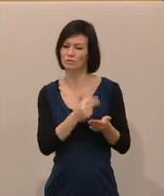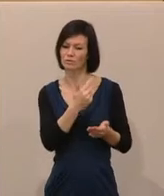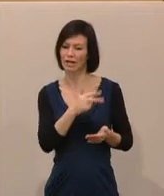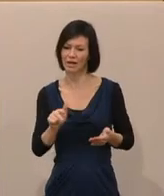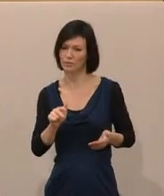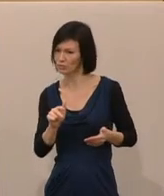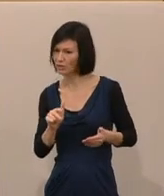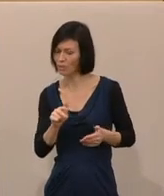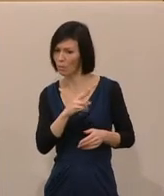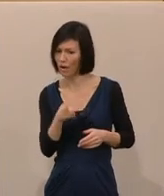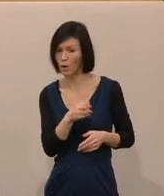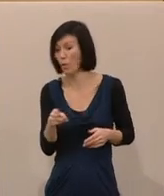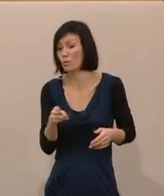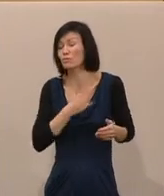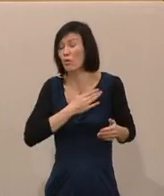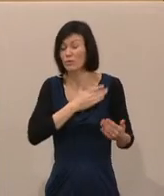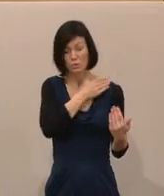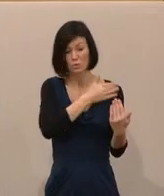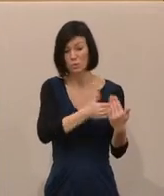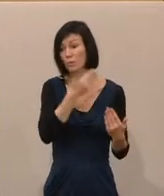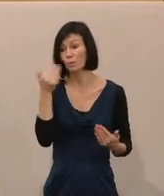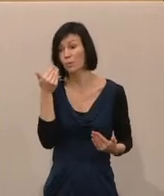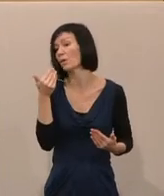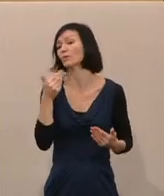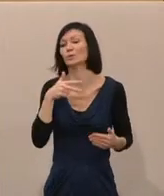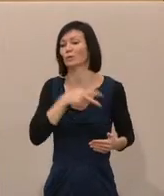keine Arbeitslosenversicherungsbeiträge. Es